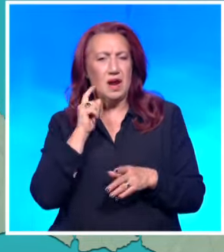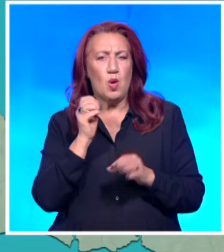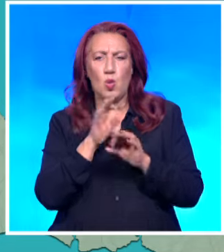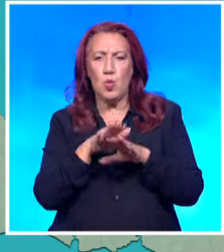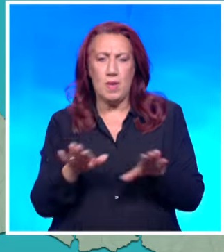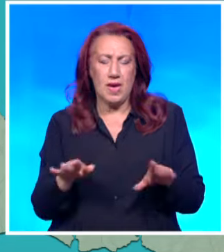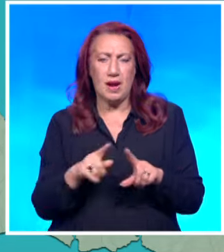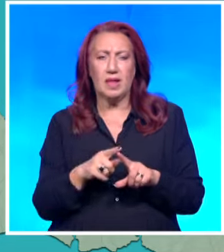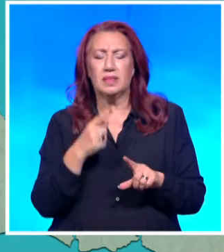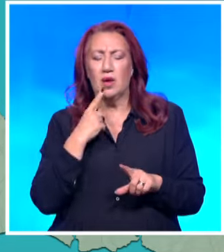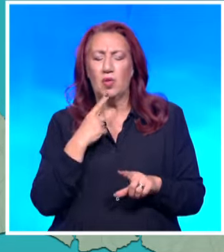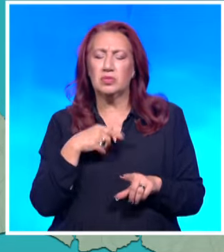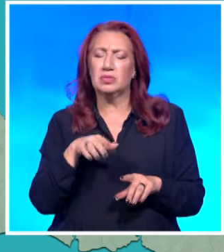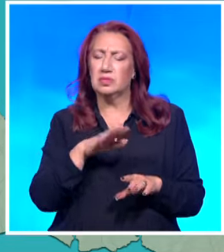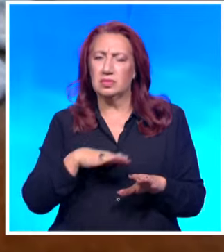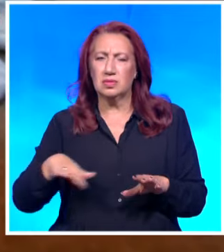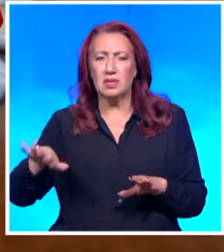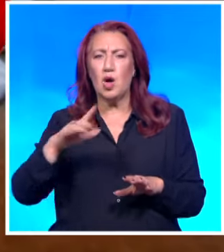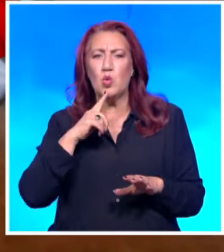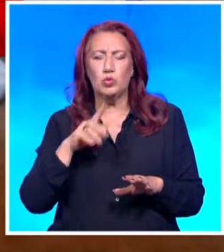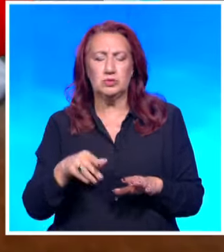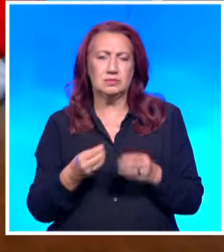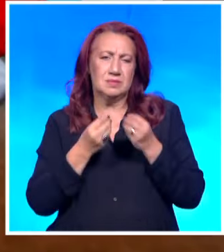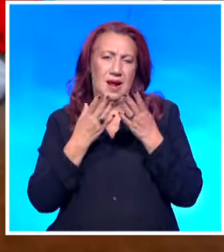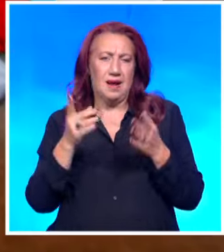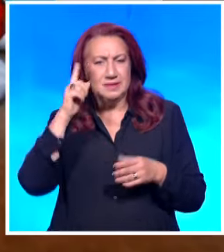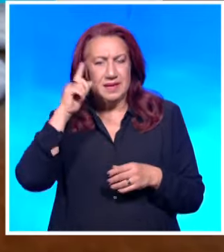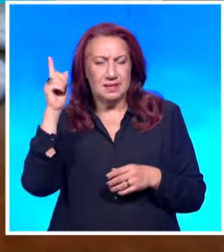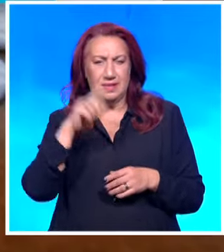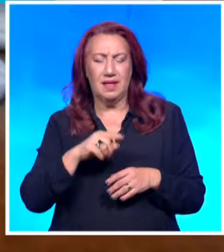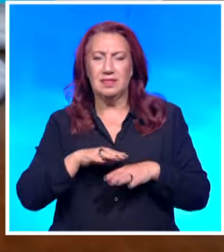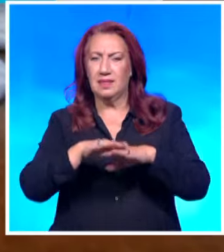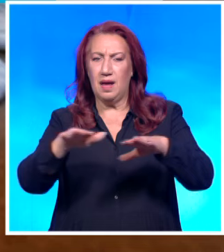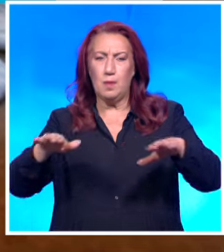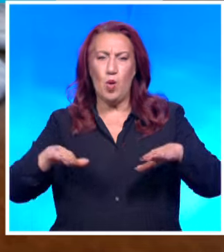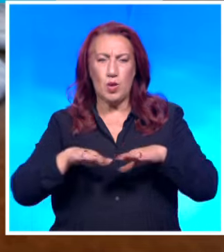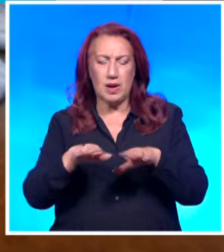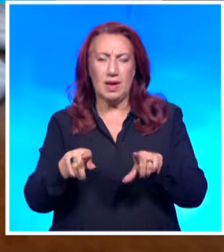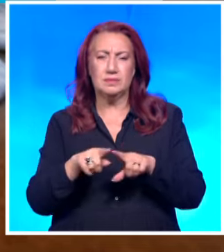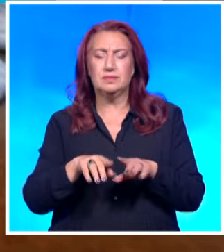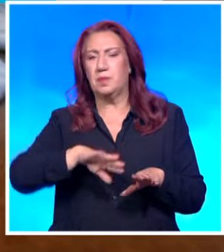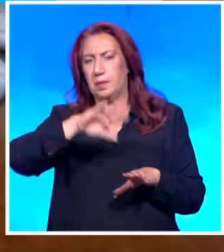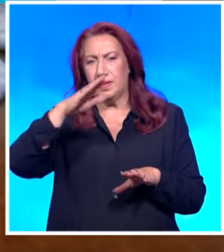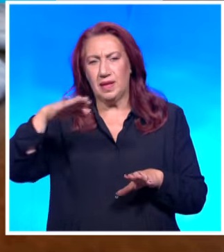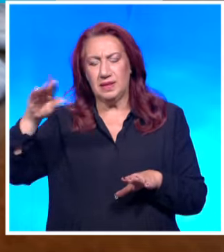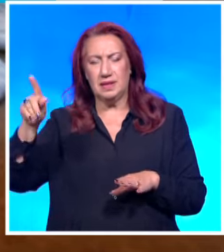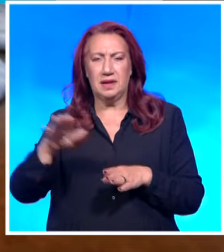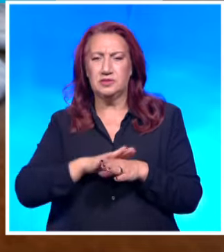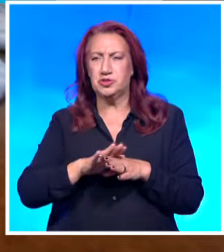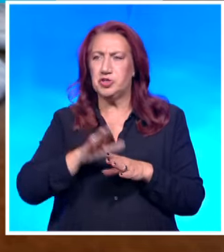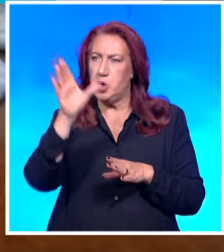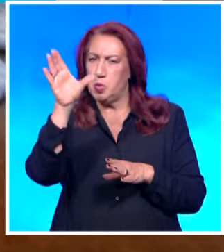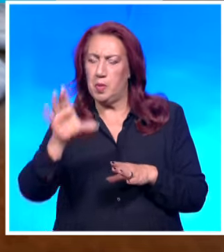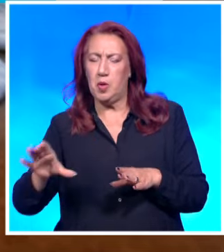изток югоизток прекрасен ден и за море и за планина по нашето черноморие ще бъде слънчево ще духа до